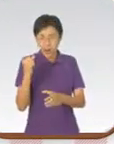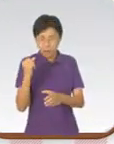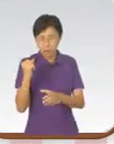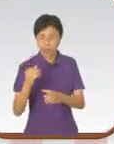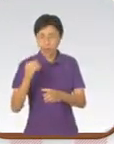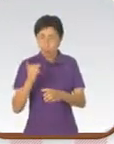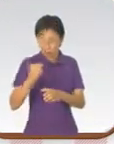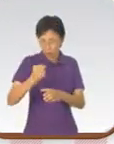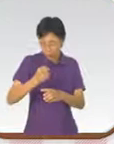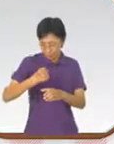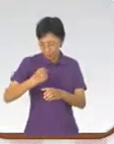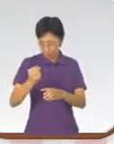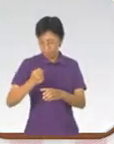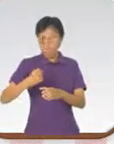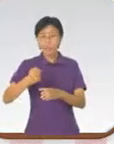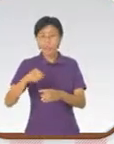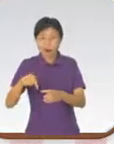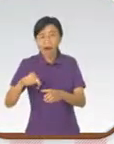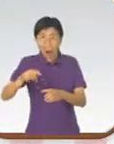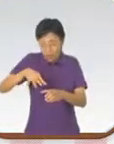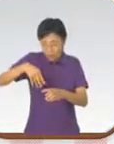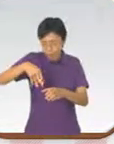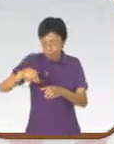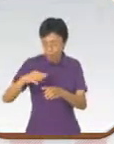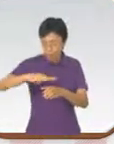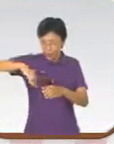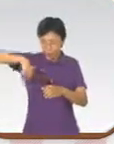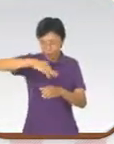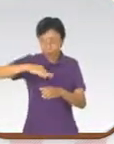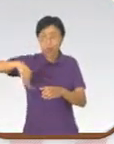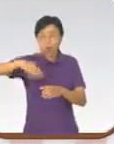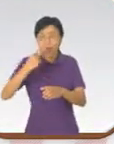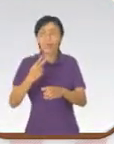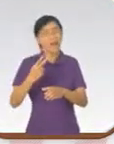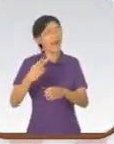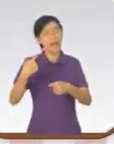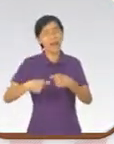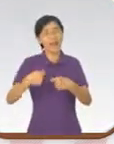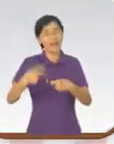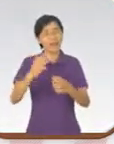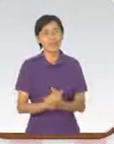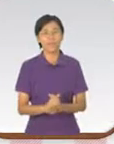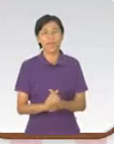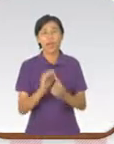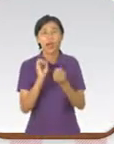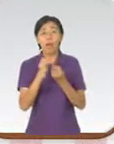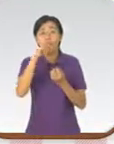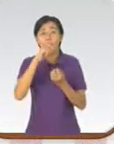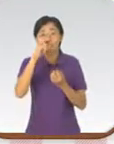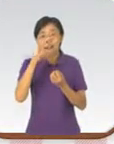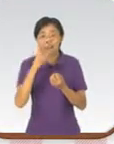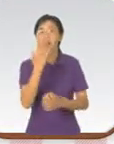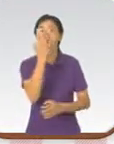องบลัง แบบมองบลังนะครับเป็นเหมือนสายฝนแบบเยอะๆนะครับพาดไปพาดมาดูไม่ยากเลยทีเดียวแล้วก็ใช้ผลไม้ไทยๆอย่างเผือกนะครับมาช่วยล